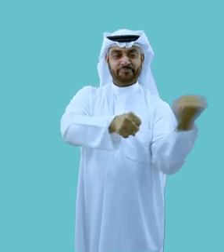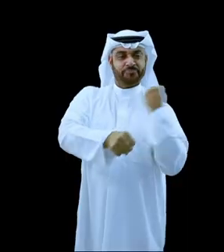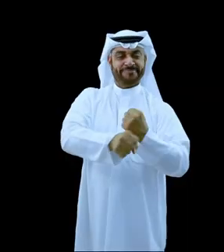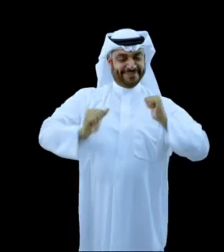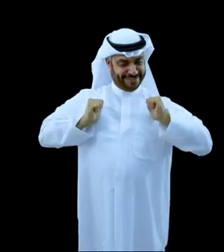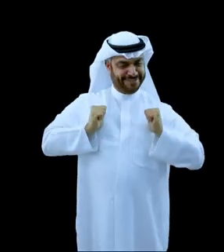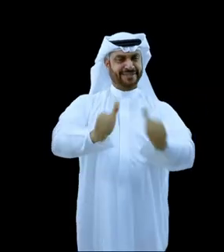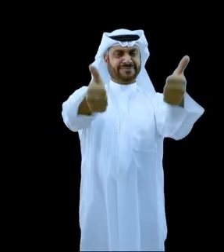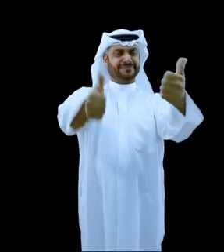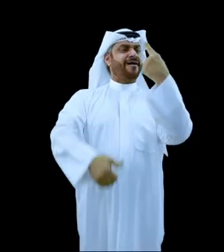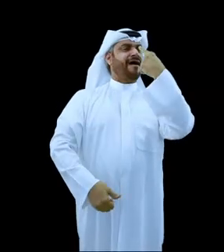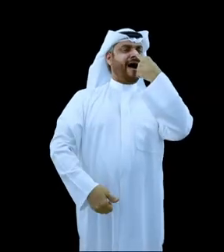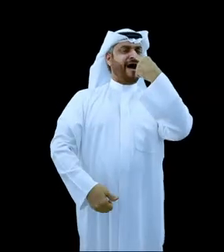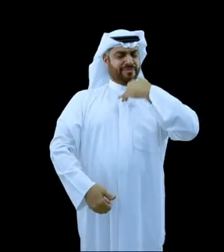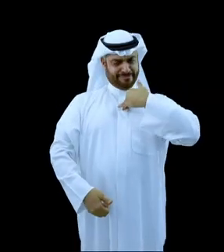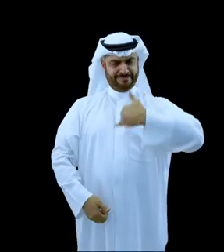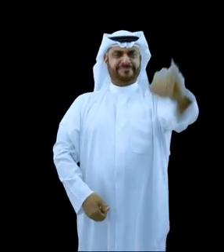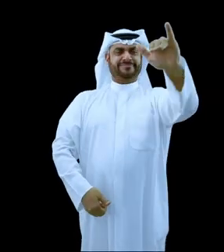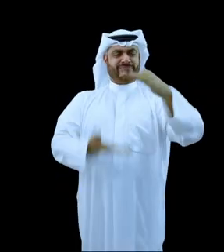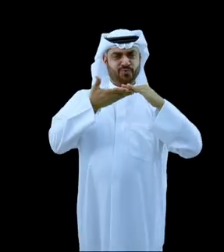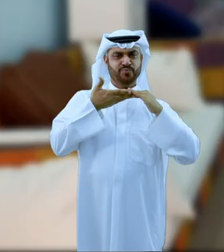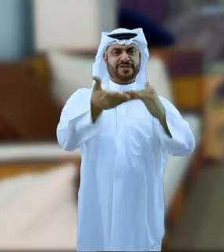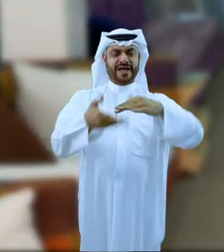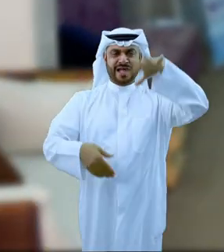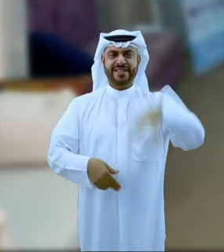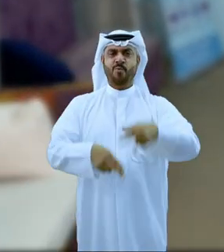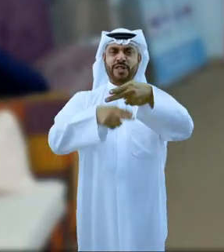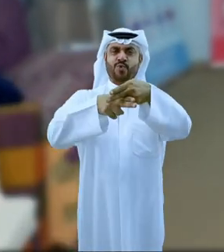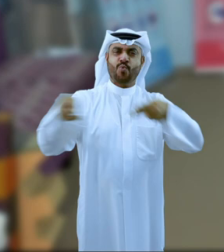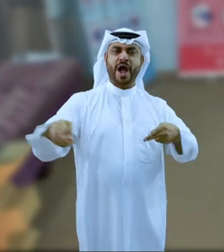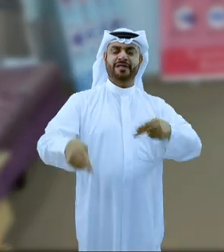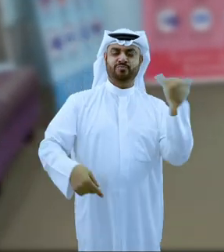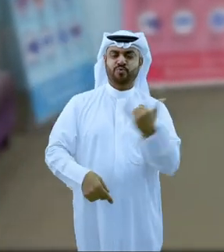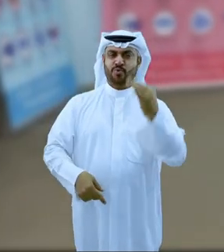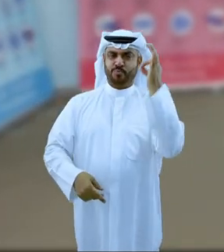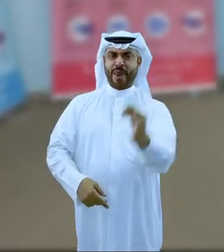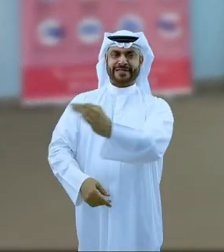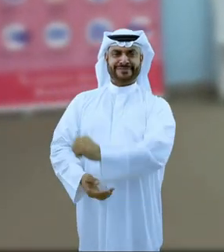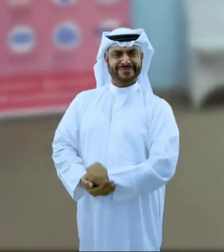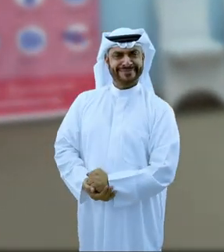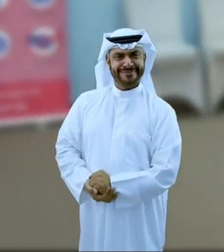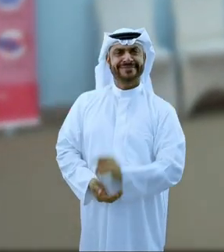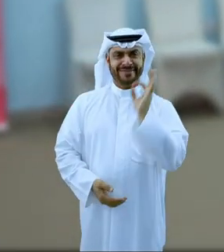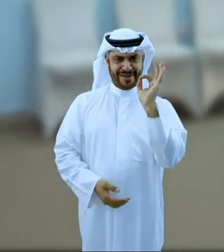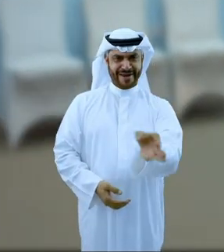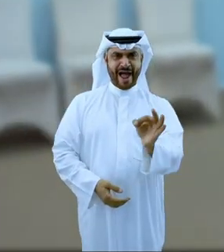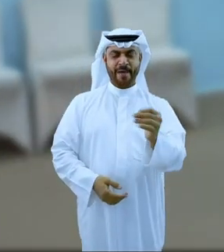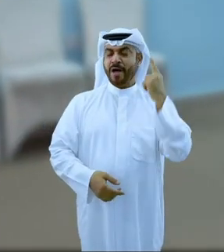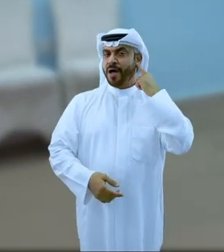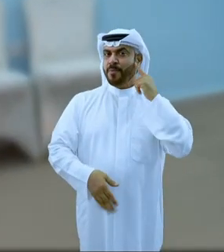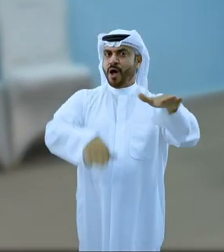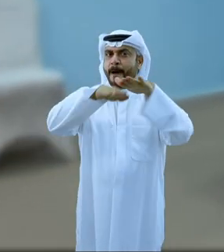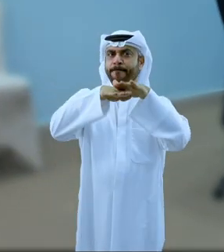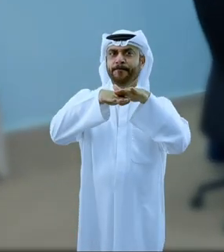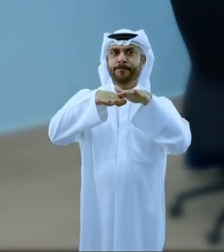العمل والتجاوب السريع بالخطط علشان نتدارك الظروف الحرجة. وعلى الرغم